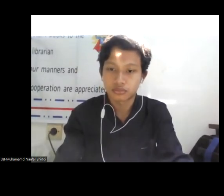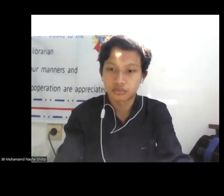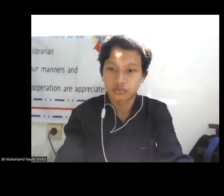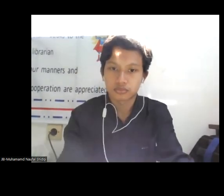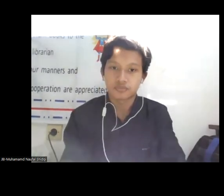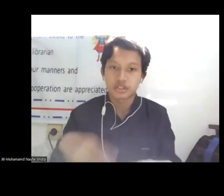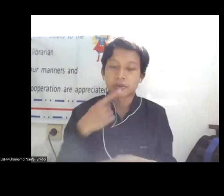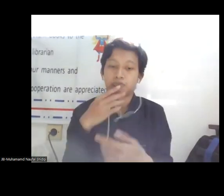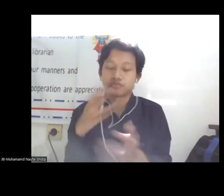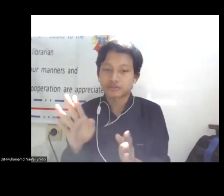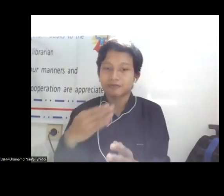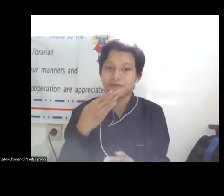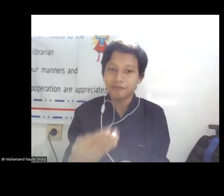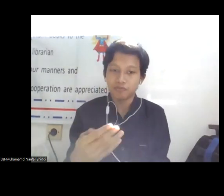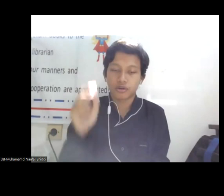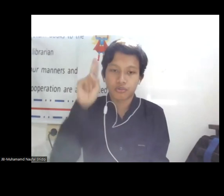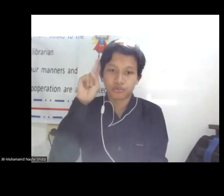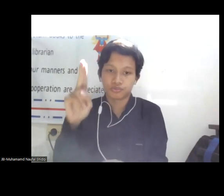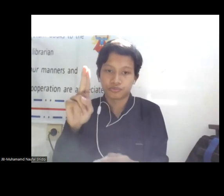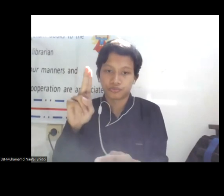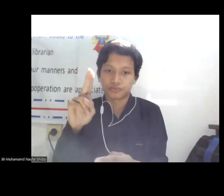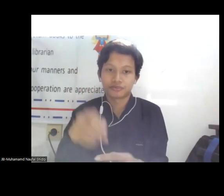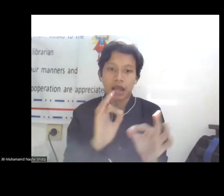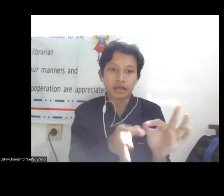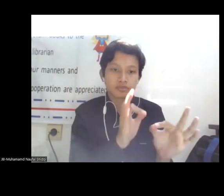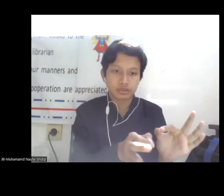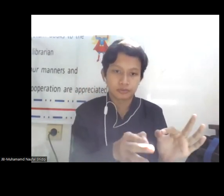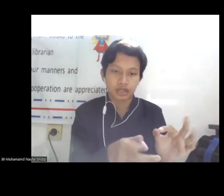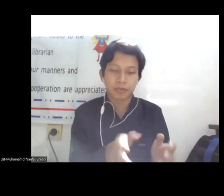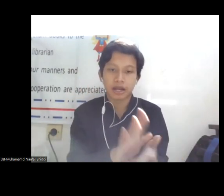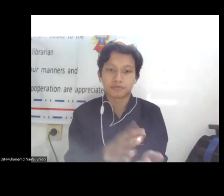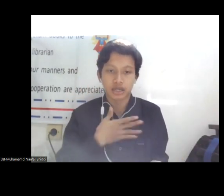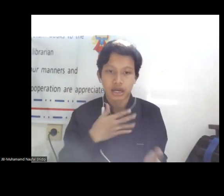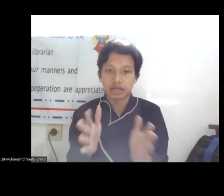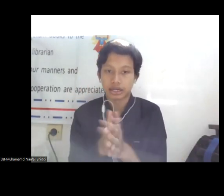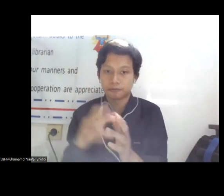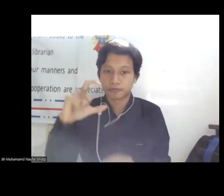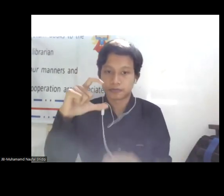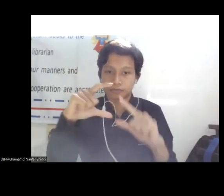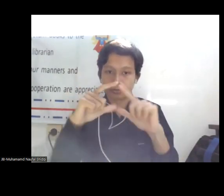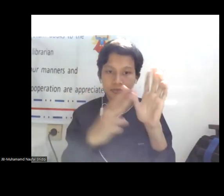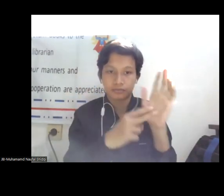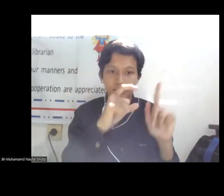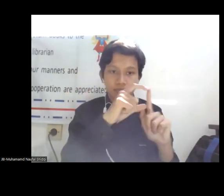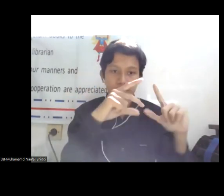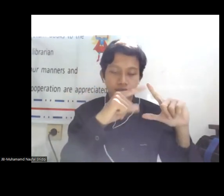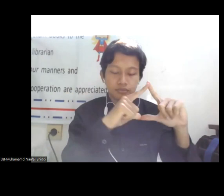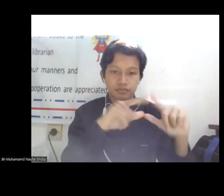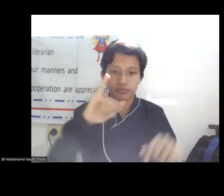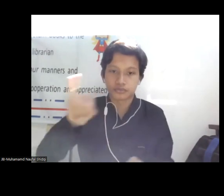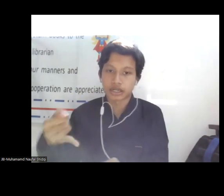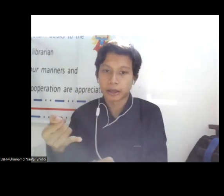Mas Naufal ya Mas Naufal dan Mas Chandra sebagai apa